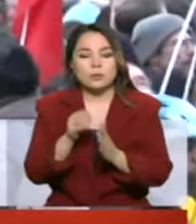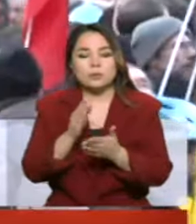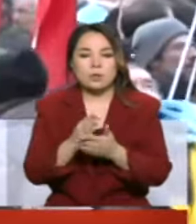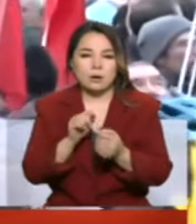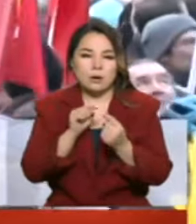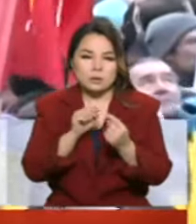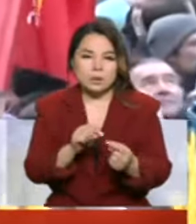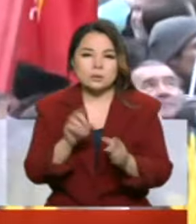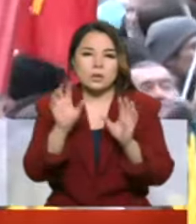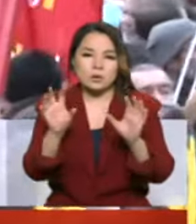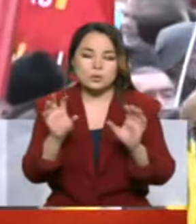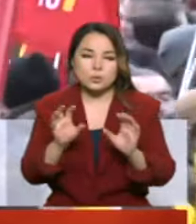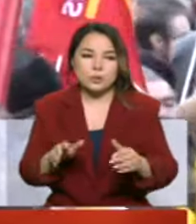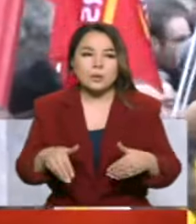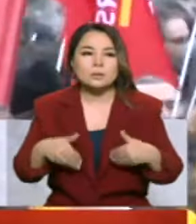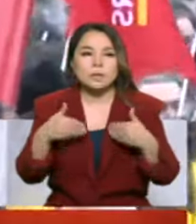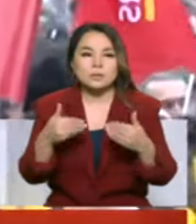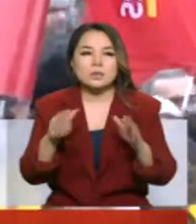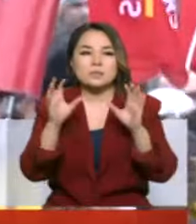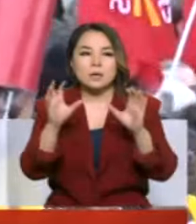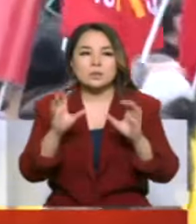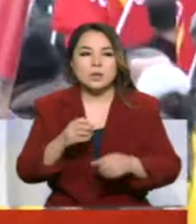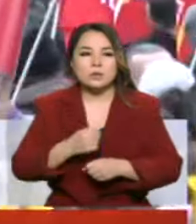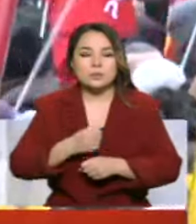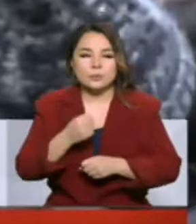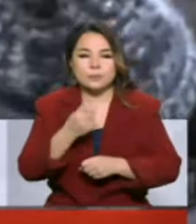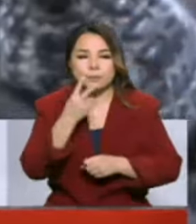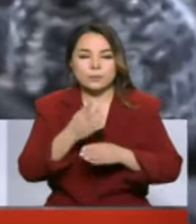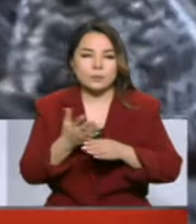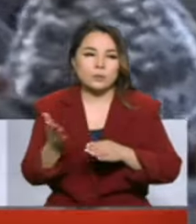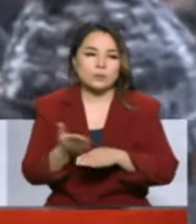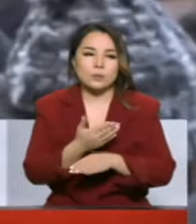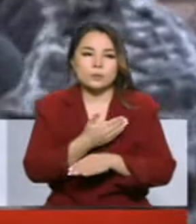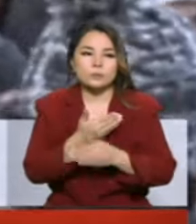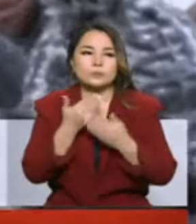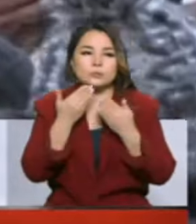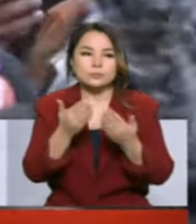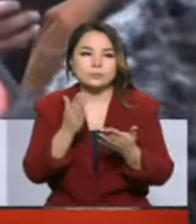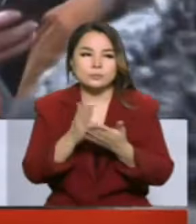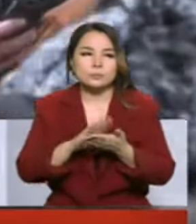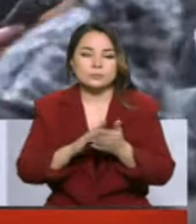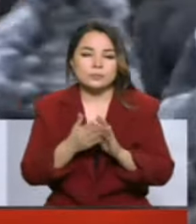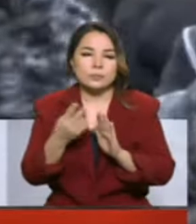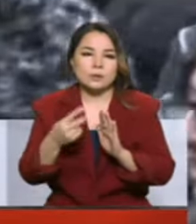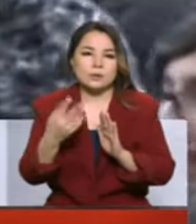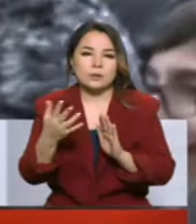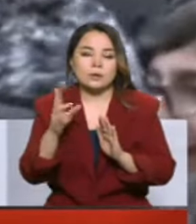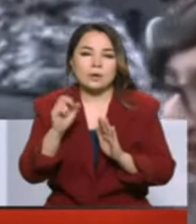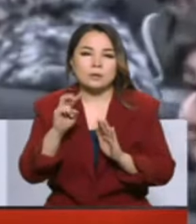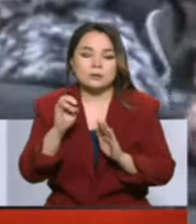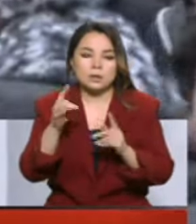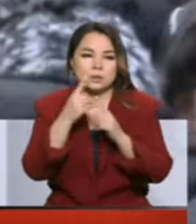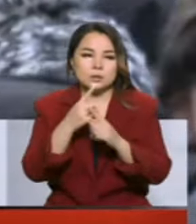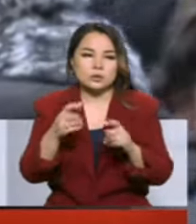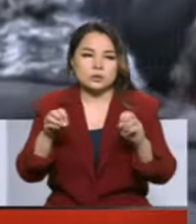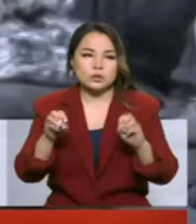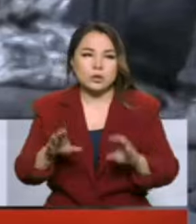болып, конституциялық кеңестен заңның күшін жоюды сұраған. Кеңестің шешімі 25-ші қаңтарда